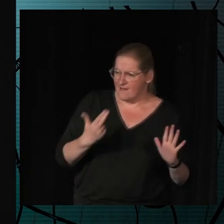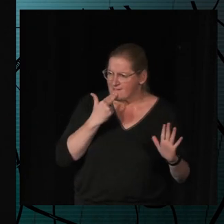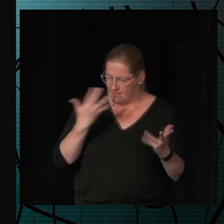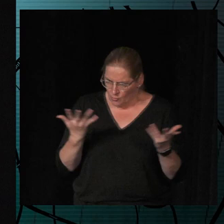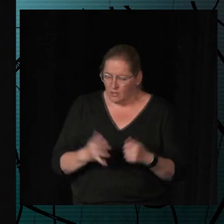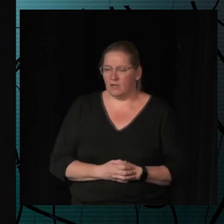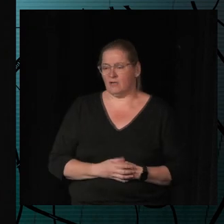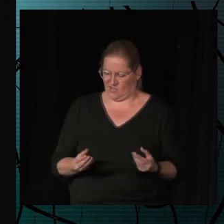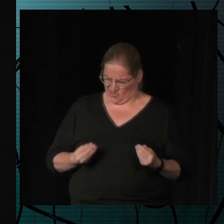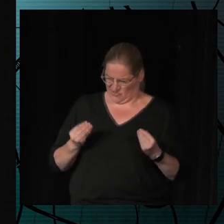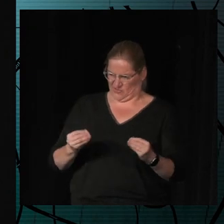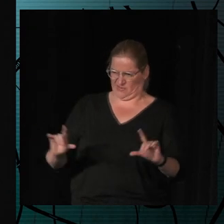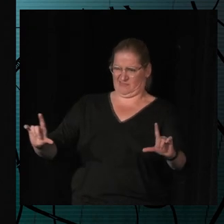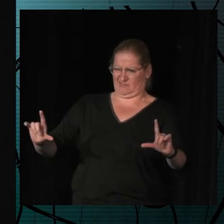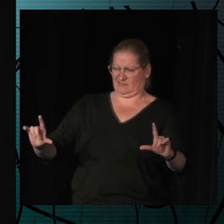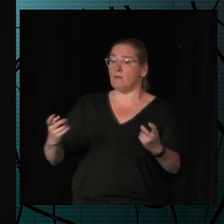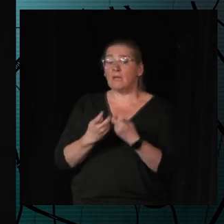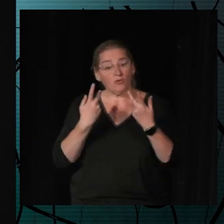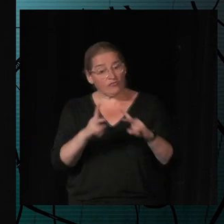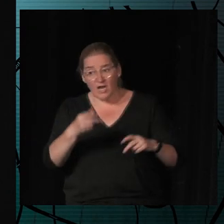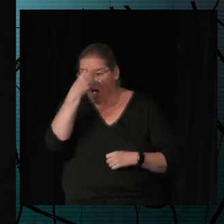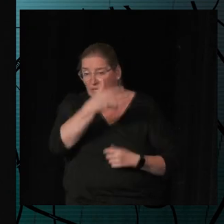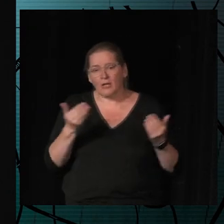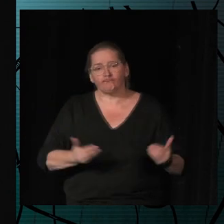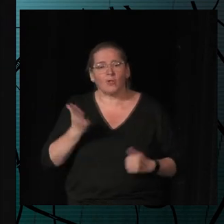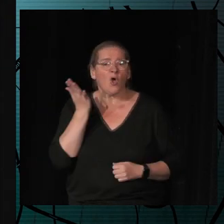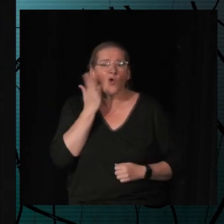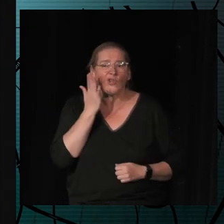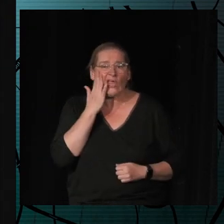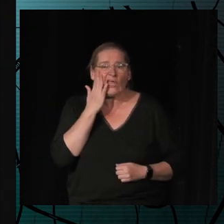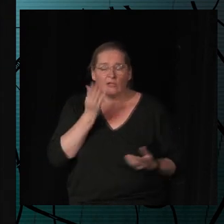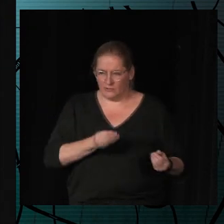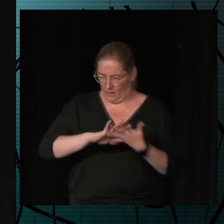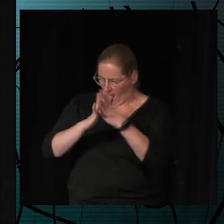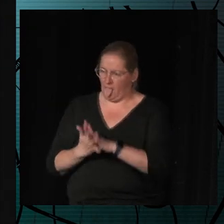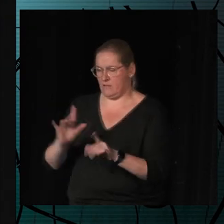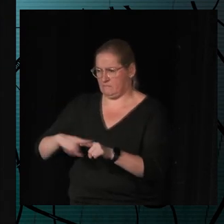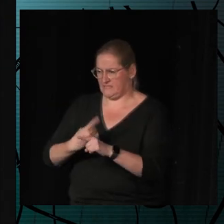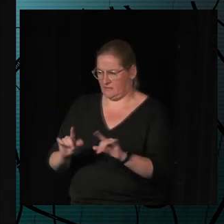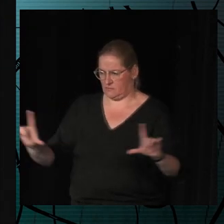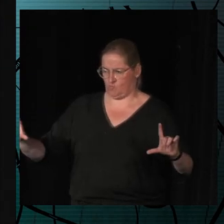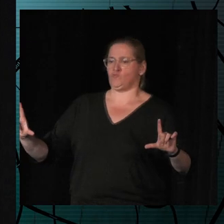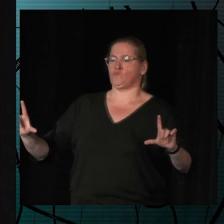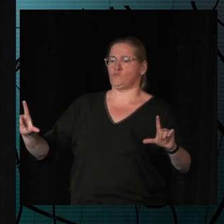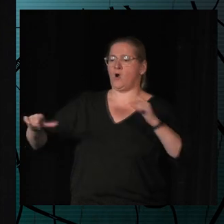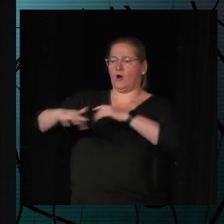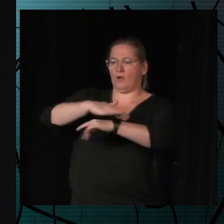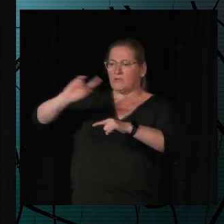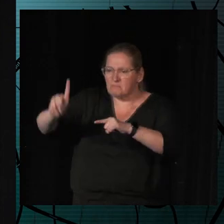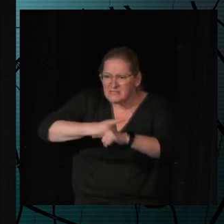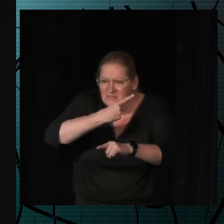imagerie bizarre à une ville américaine typique qu'on qu'on connaît dans tous les films et justement de réussir à lui donner une ambiance étrange par les